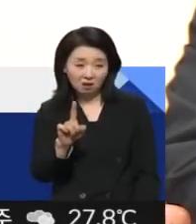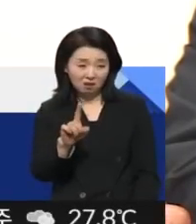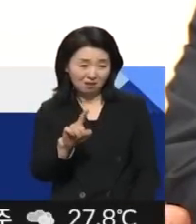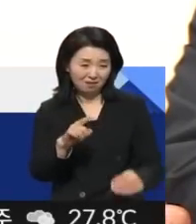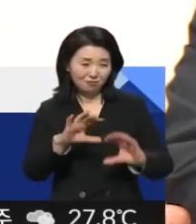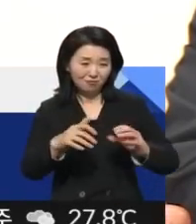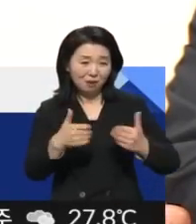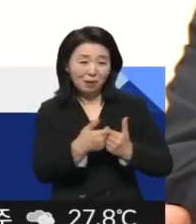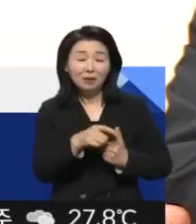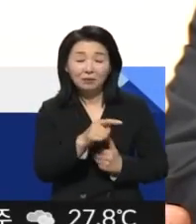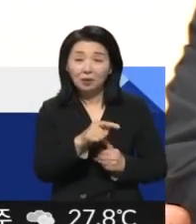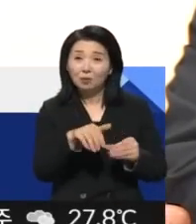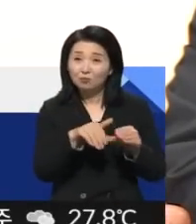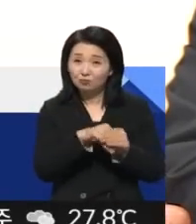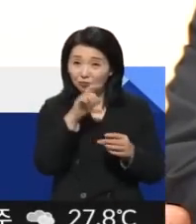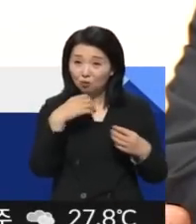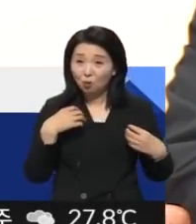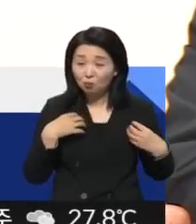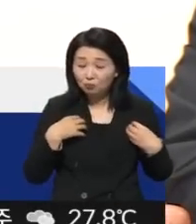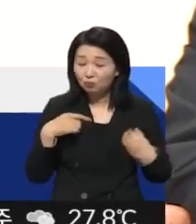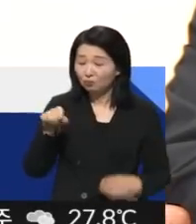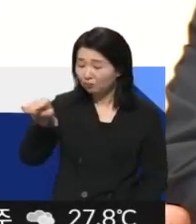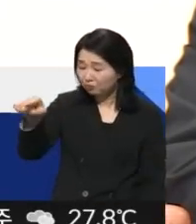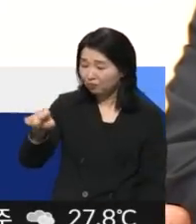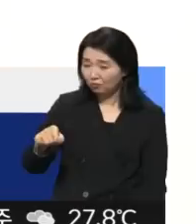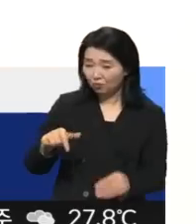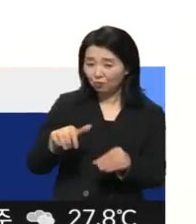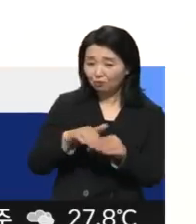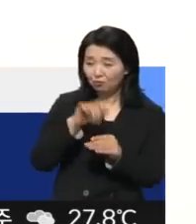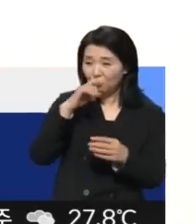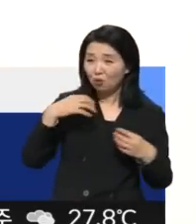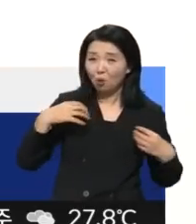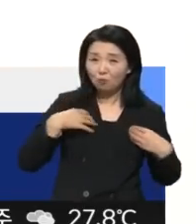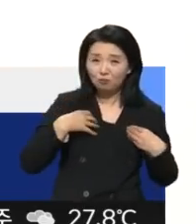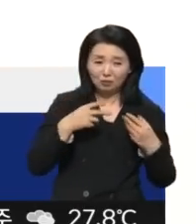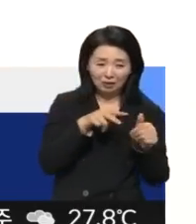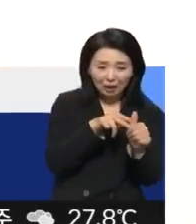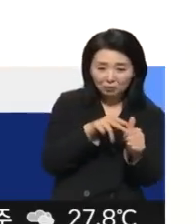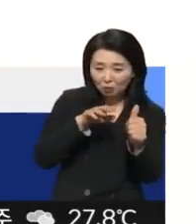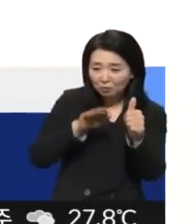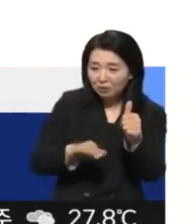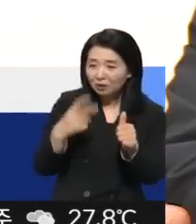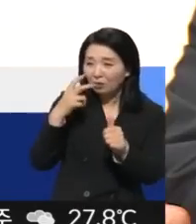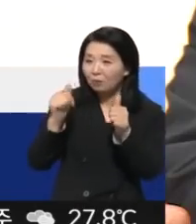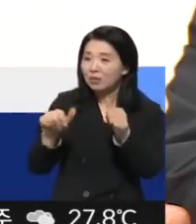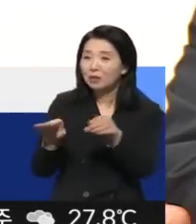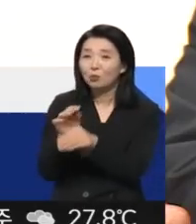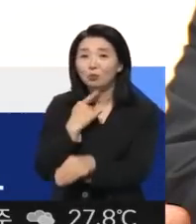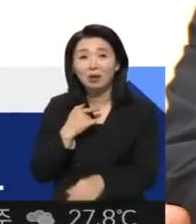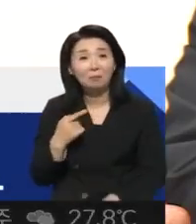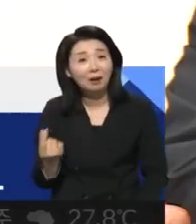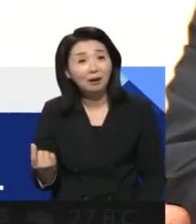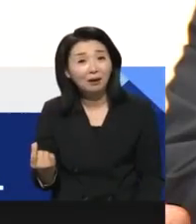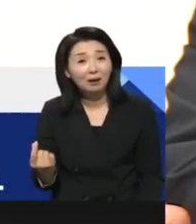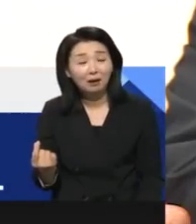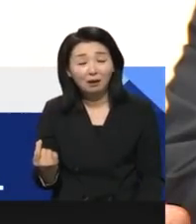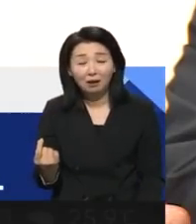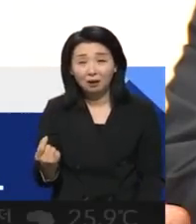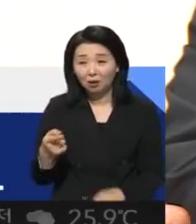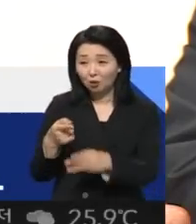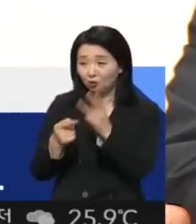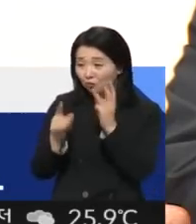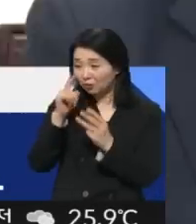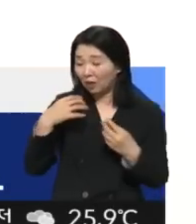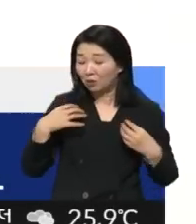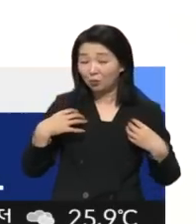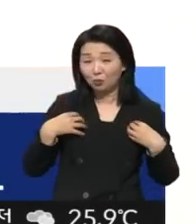윤석열 대통령은 문재인 반국가 세력 문재인 간첩 밑에서 검찰총장을 했단 말입니까? 윤석열 대통령도 반국가 세력